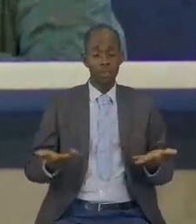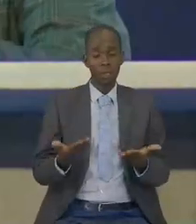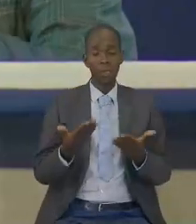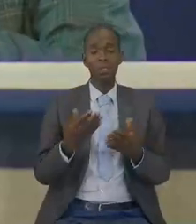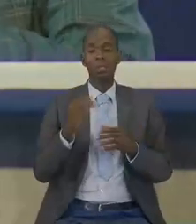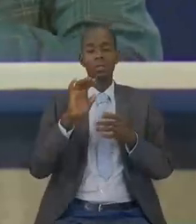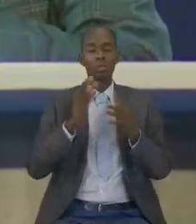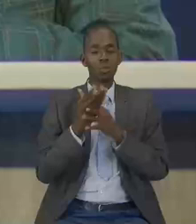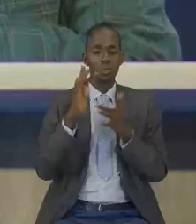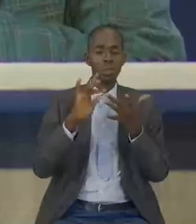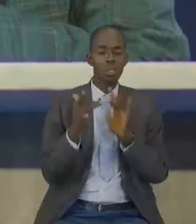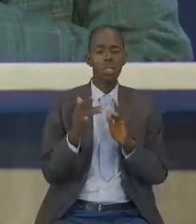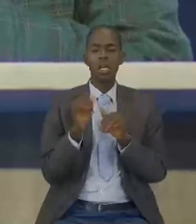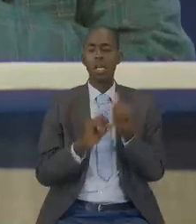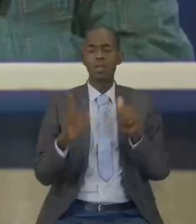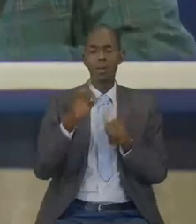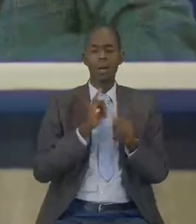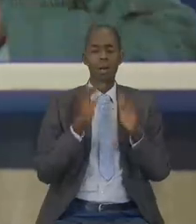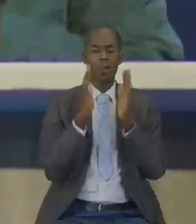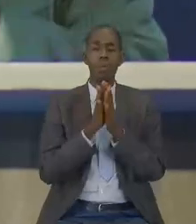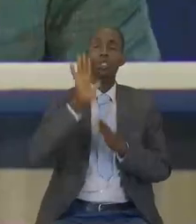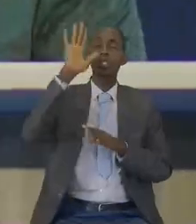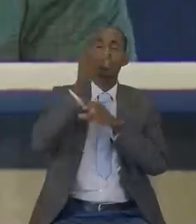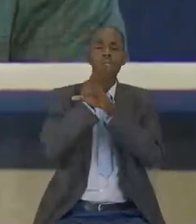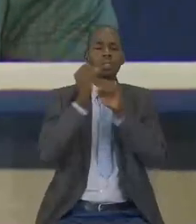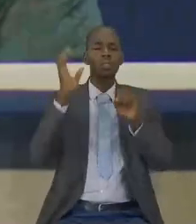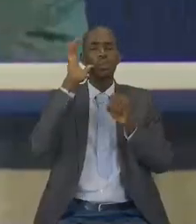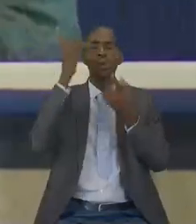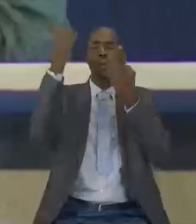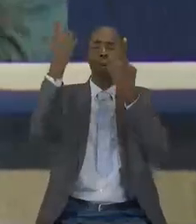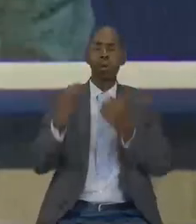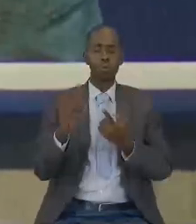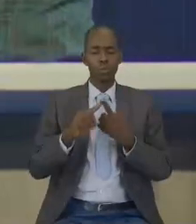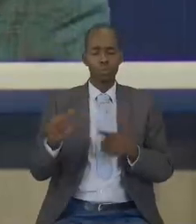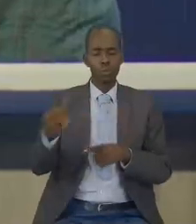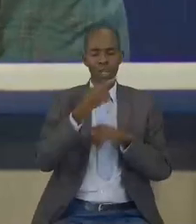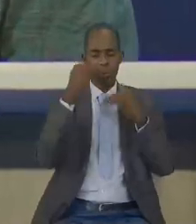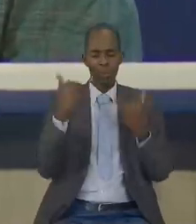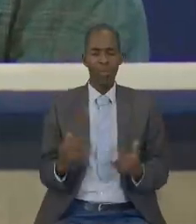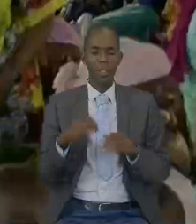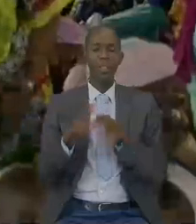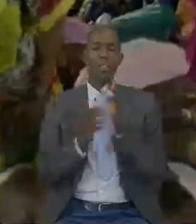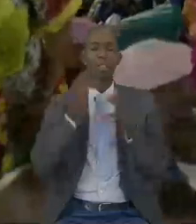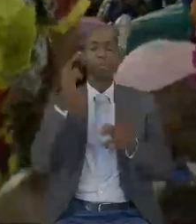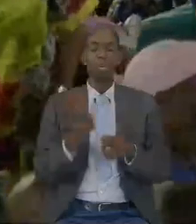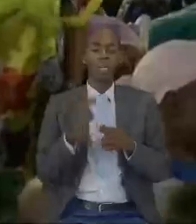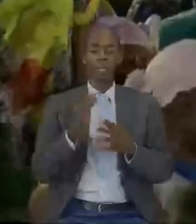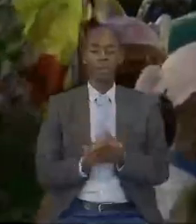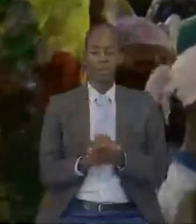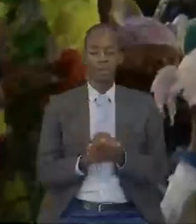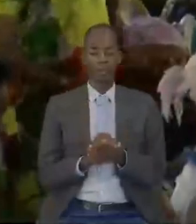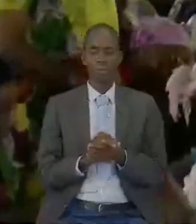en ligne, partout. Et je prie. Que ton salut vienne pour chacun maintenant au nom